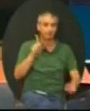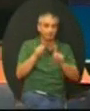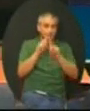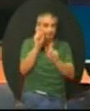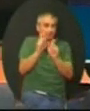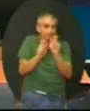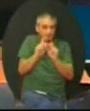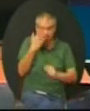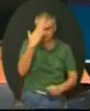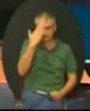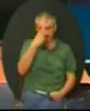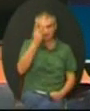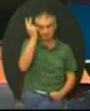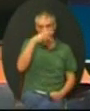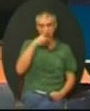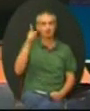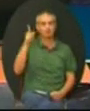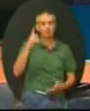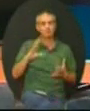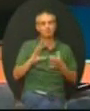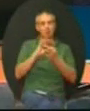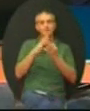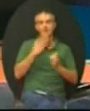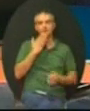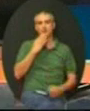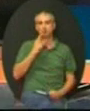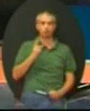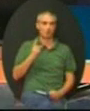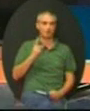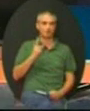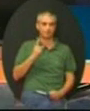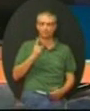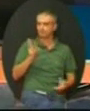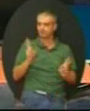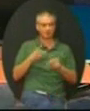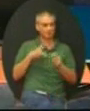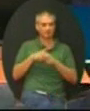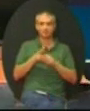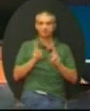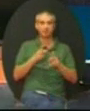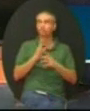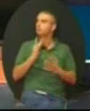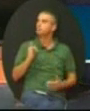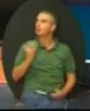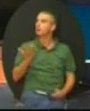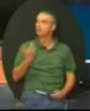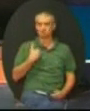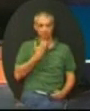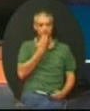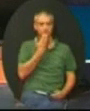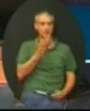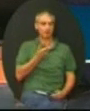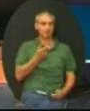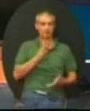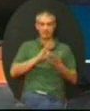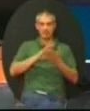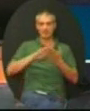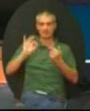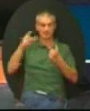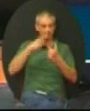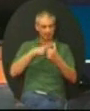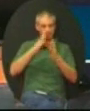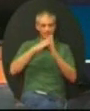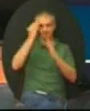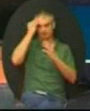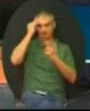תושבים, מי שמכיר, מבין שהם מחוברים לירושלים בחבל שלא ניתן לנתק אותו. והוא? אני אסביר. הגני ילדים שלהם,